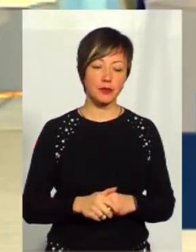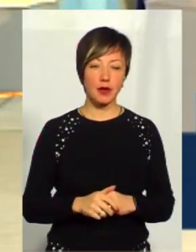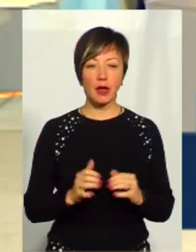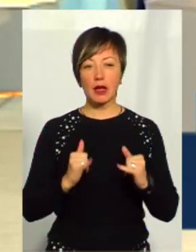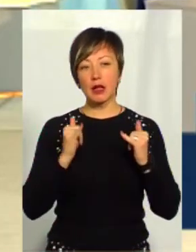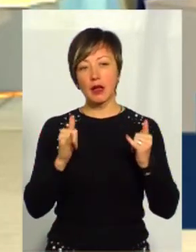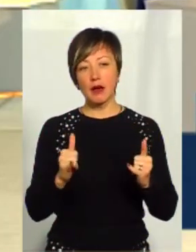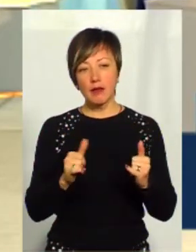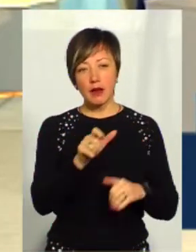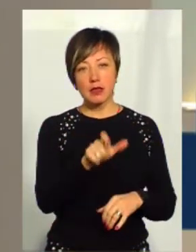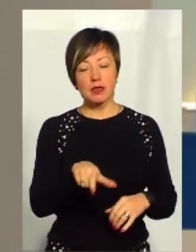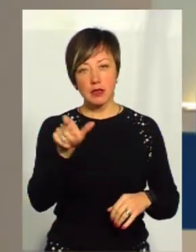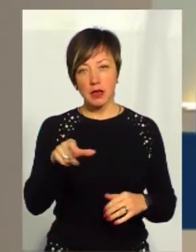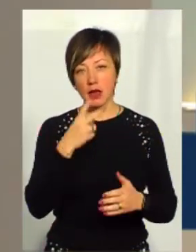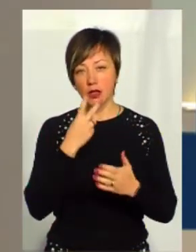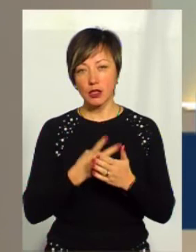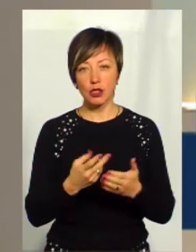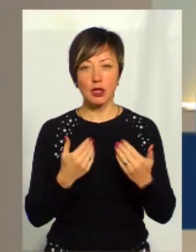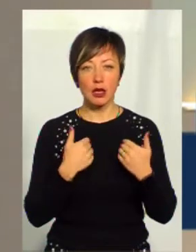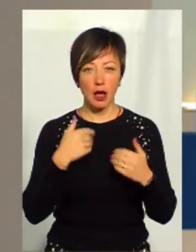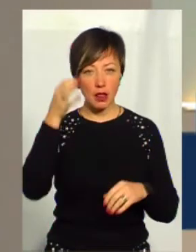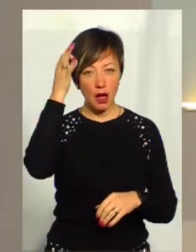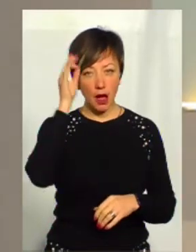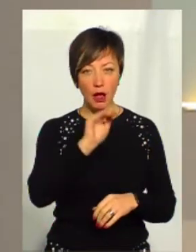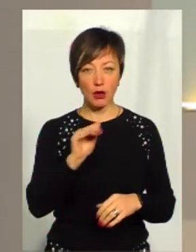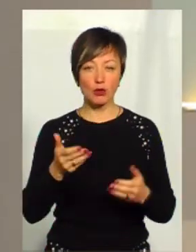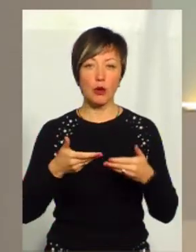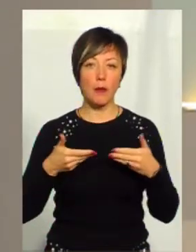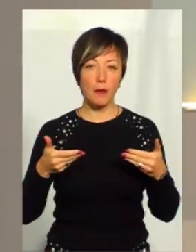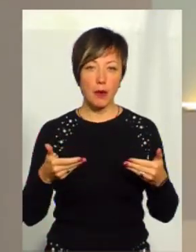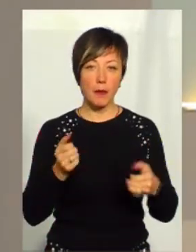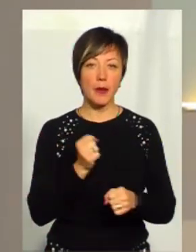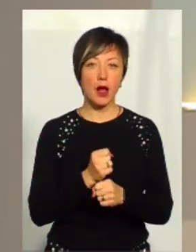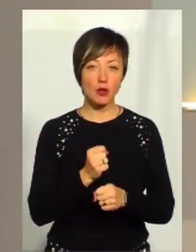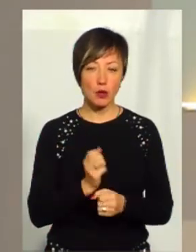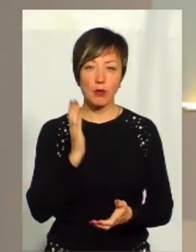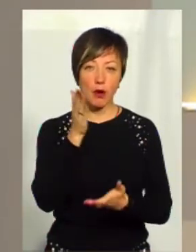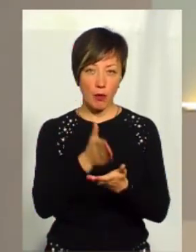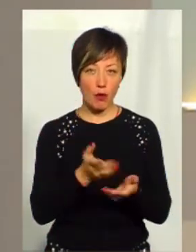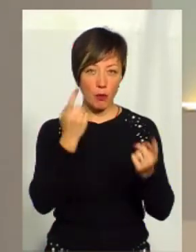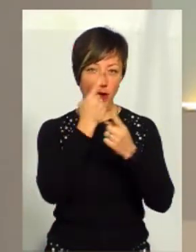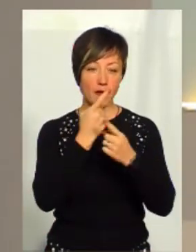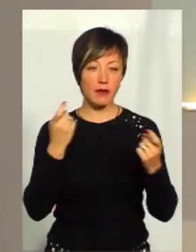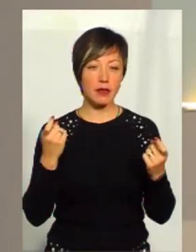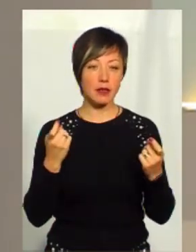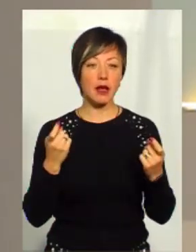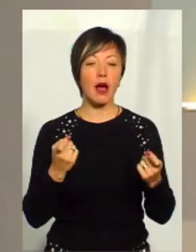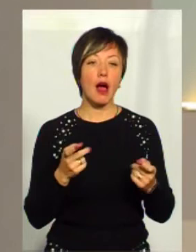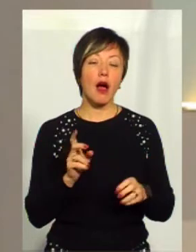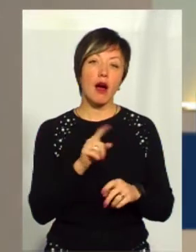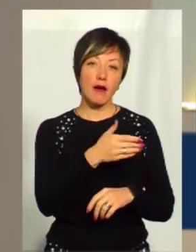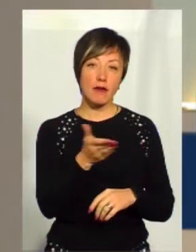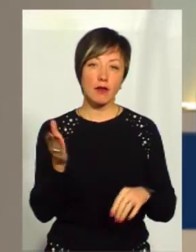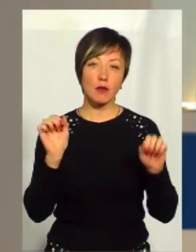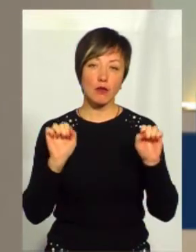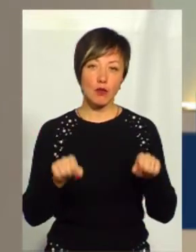Для вас, шановні глядачі, я нагадую, що ми працюємо у прямому ефірі, а тому